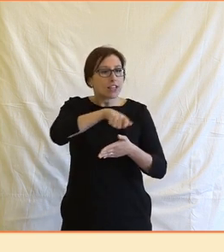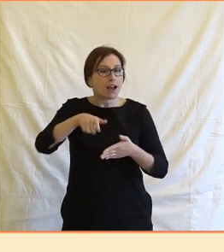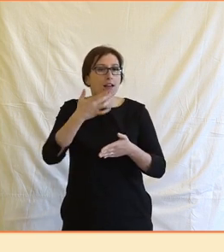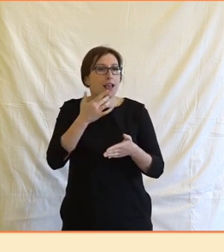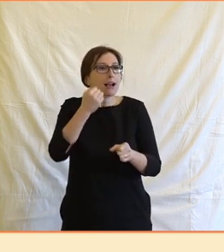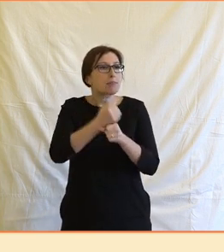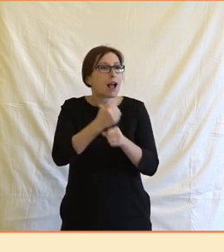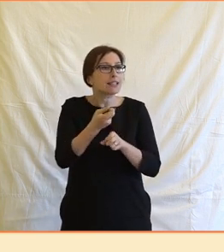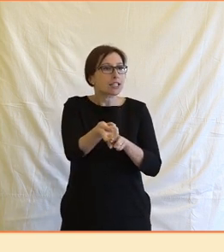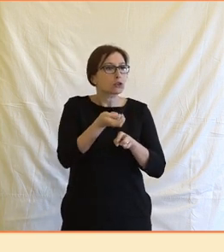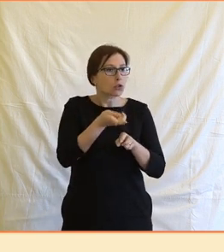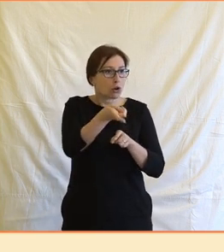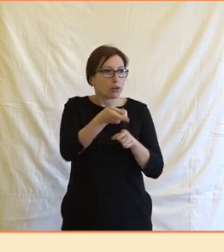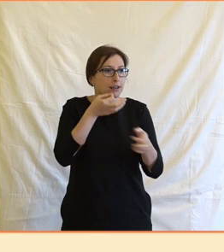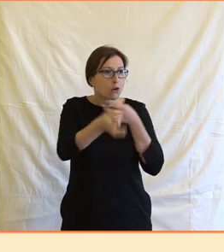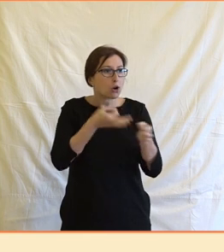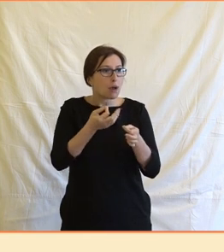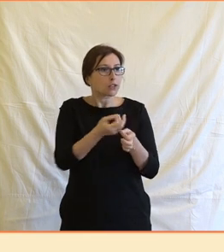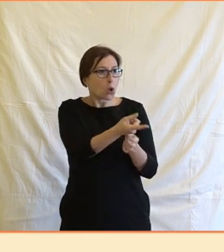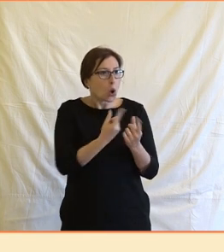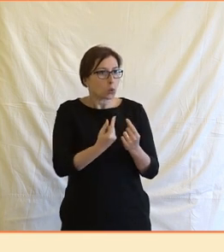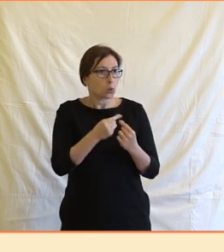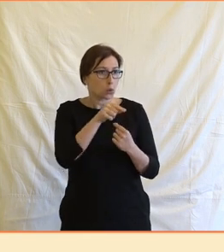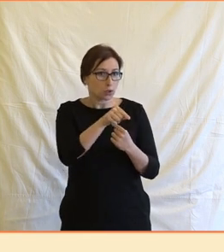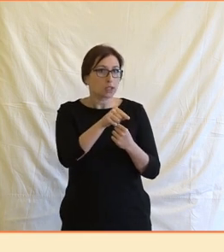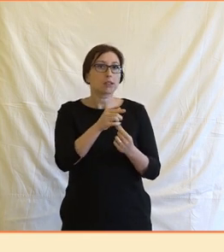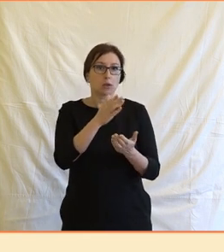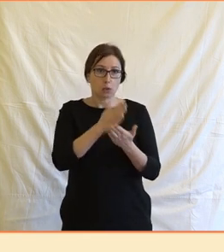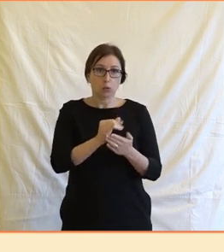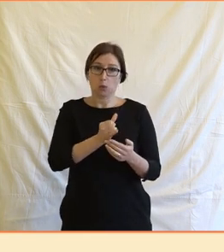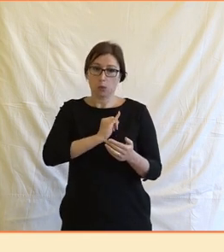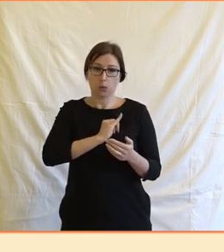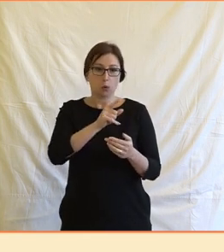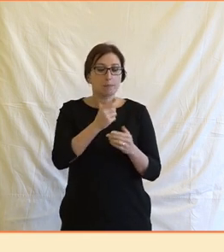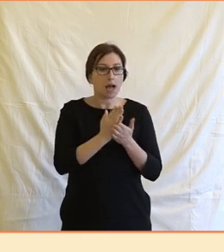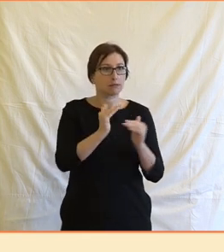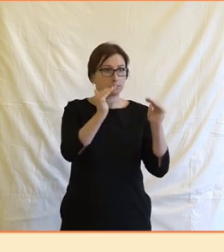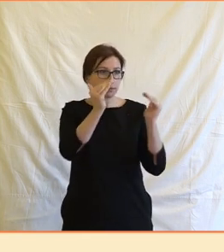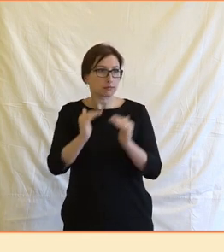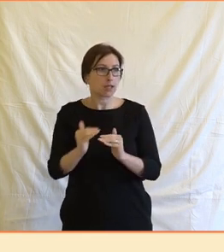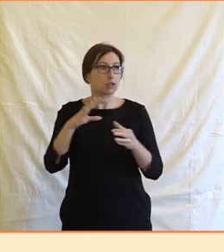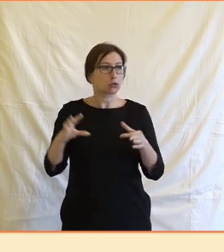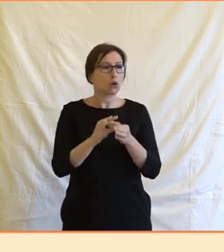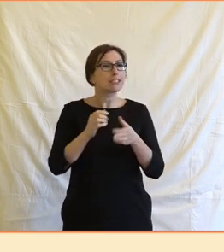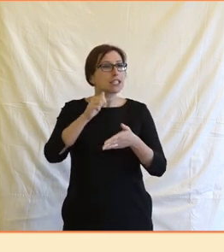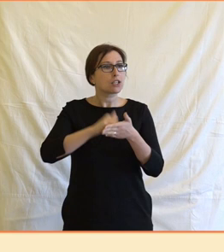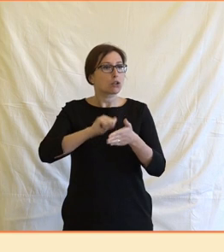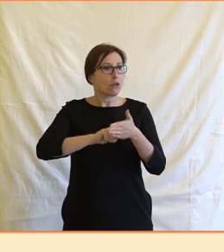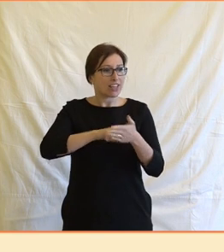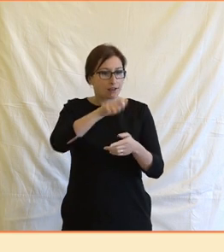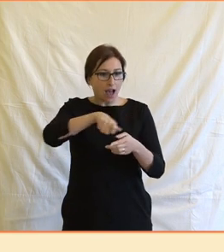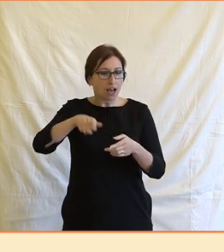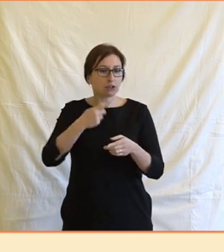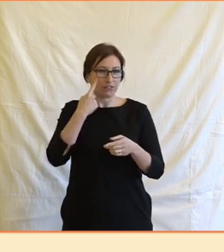se svými zdroji a se zdroji informací. Tady už je ta redukce na pole novinářské